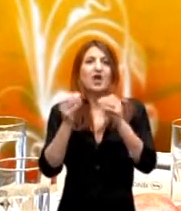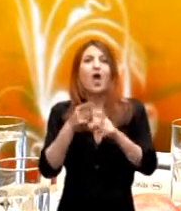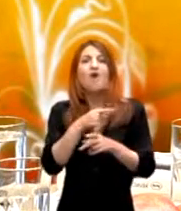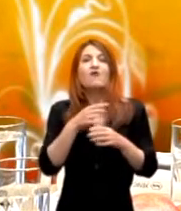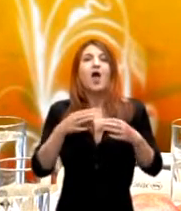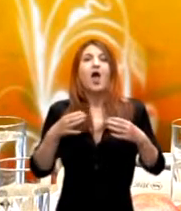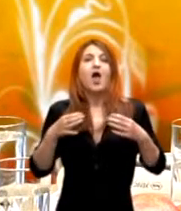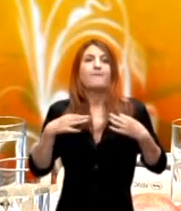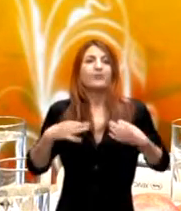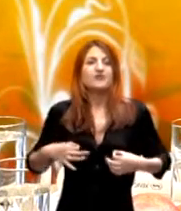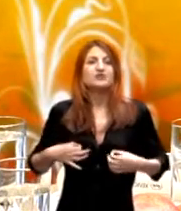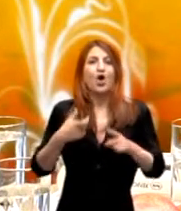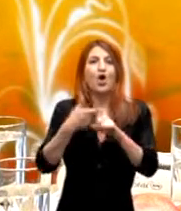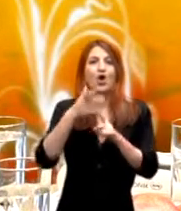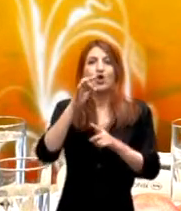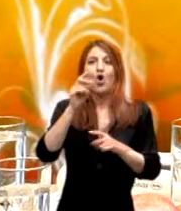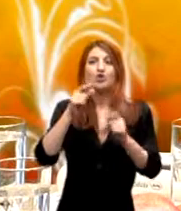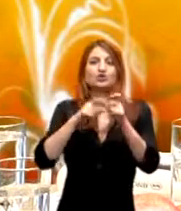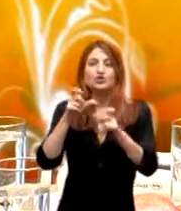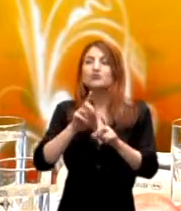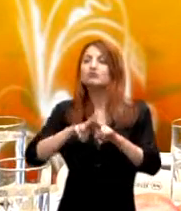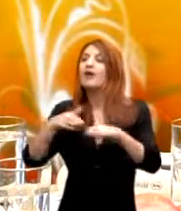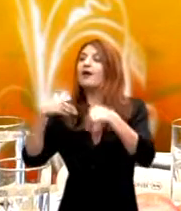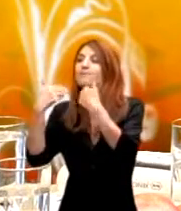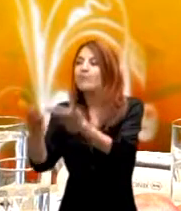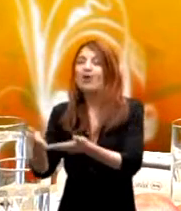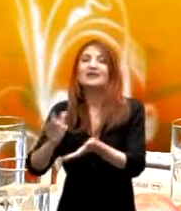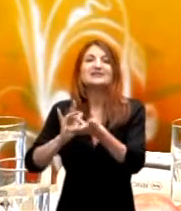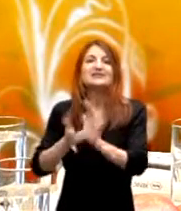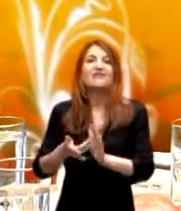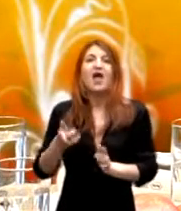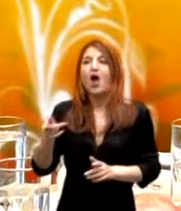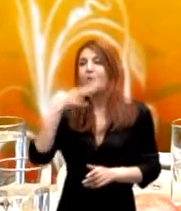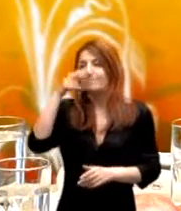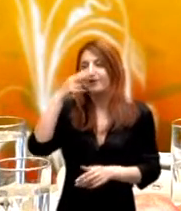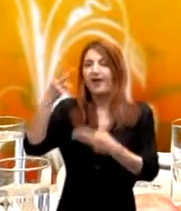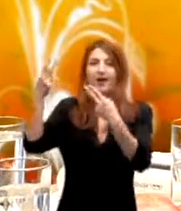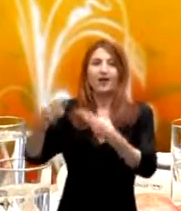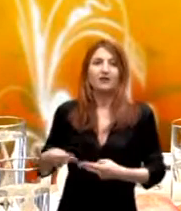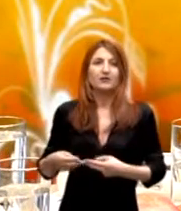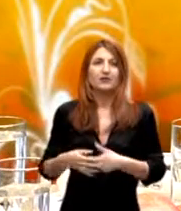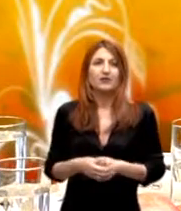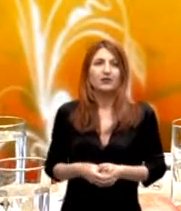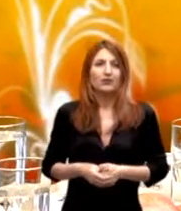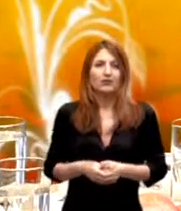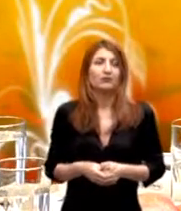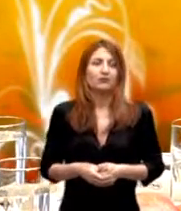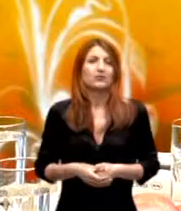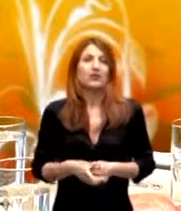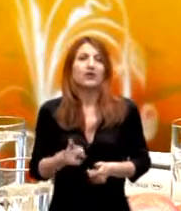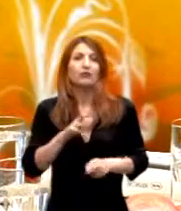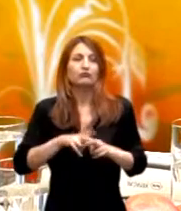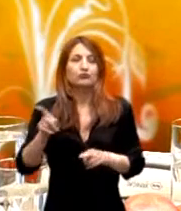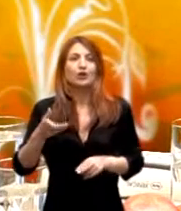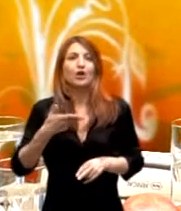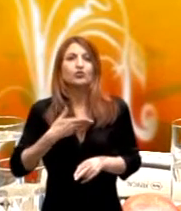vama pokloniti sve što treba pokloniti, to znači apsolutno vas pregledati. Važno koju treba dobiti, gospođa. I